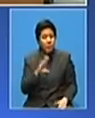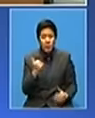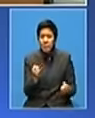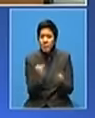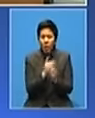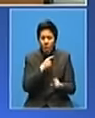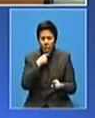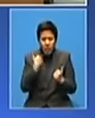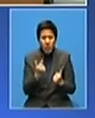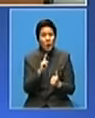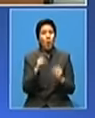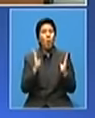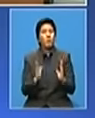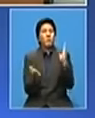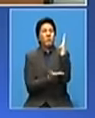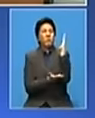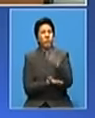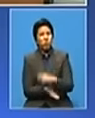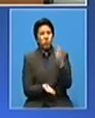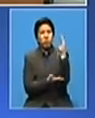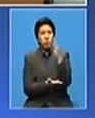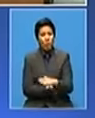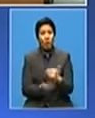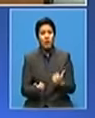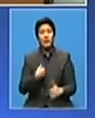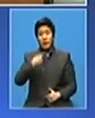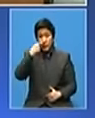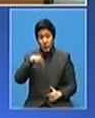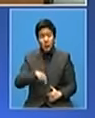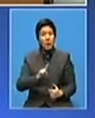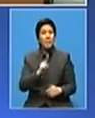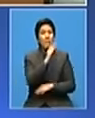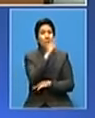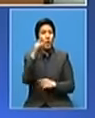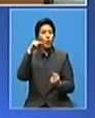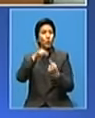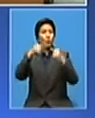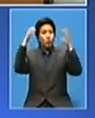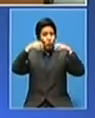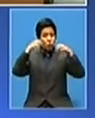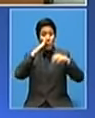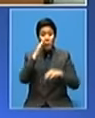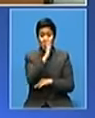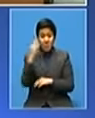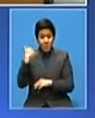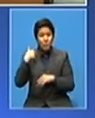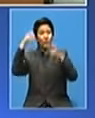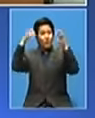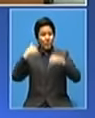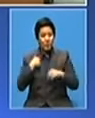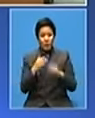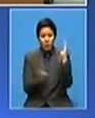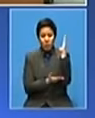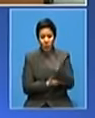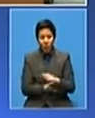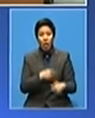เกิดจากการตัดไม้ทำลายป่าทั้งสิ้นนะครับเพราะบ้านเราเป็นป่าฝนในปัจจุบันนั้นปัญหาภัยแล้งนั้นเกิดขึ้นได้ตลอดเวลา